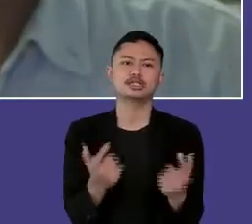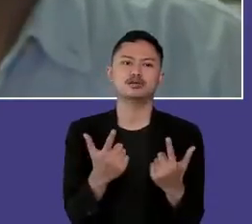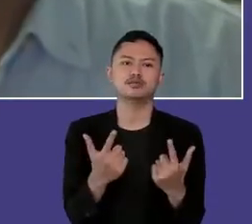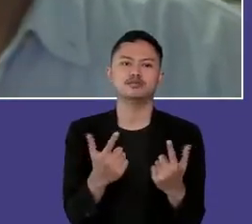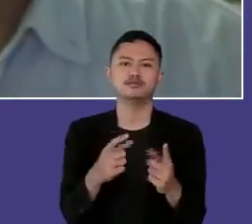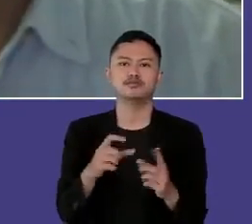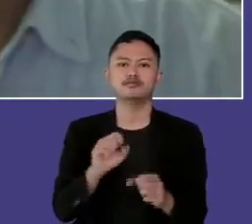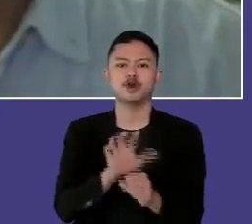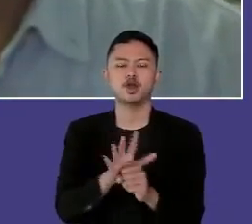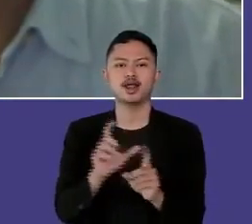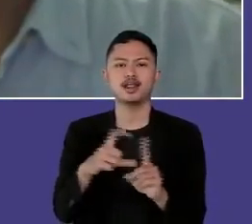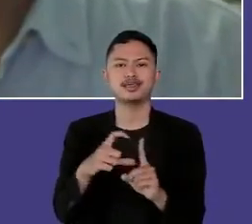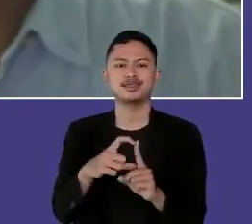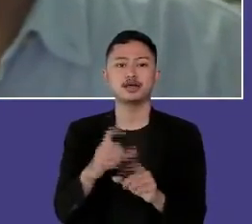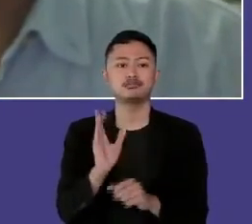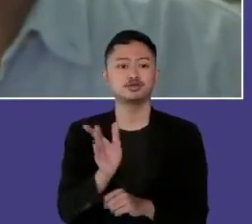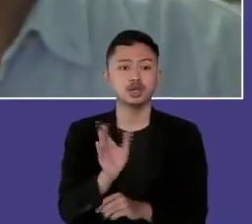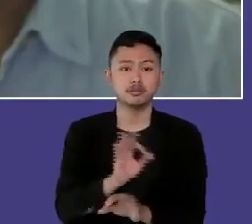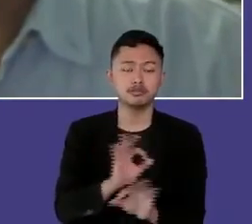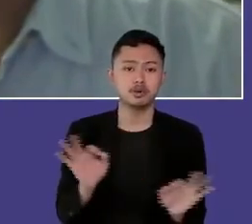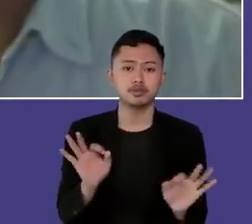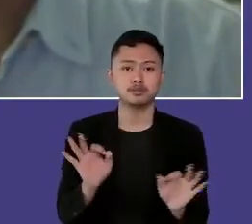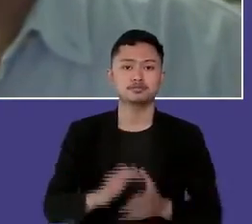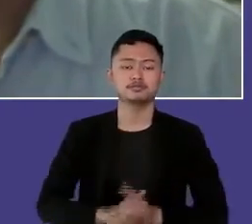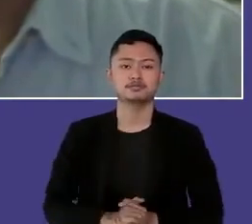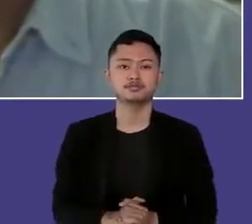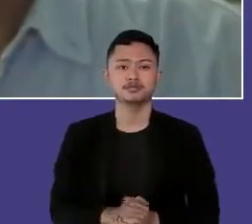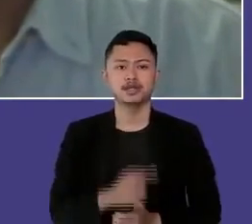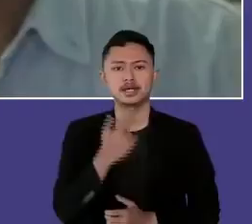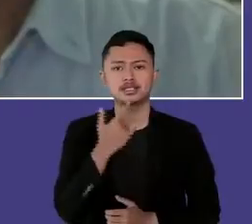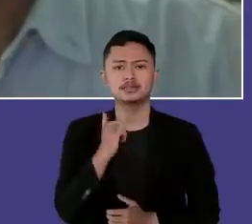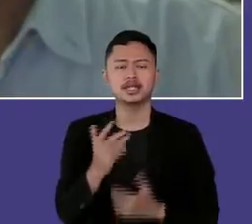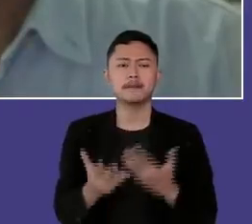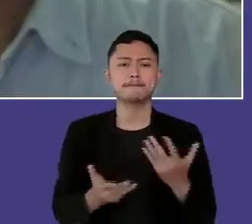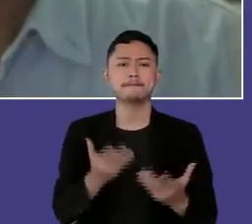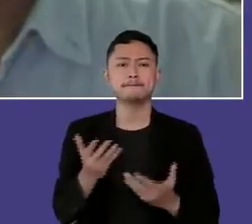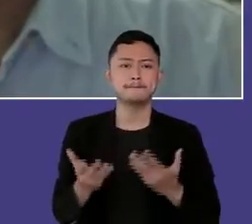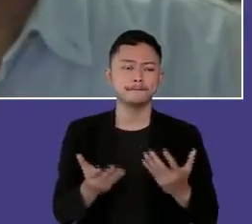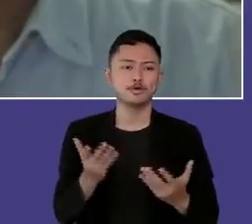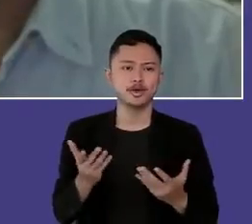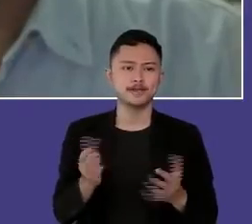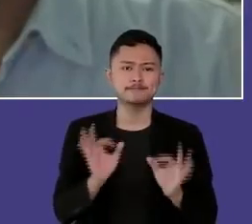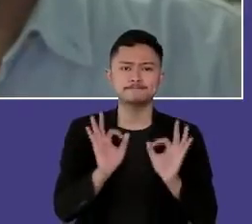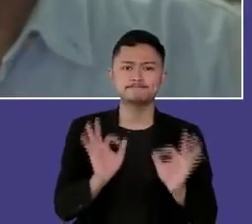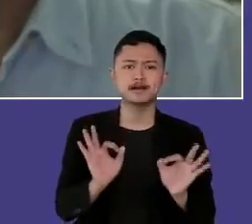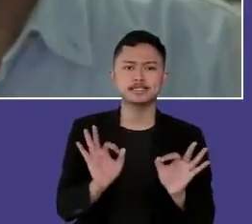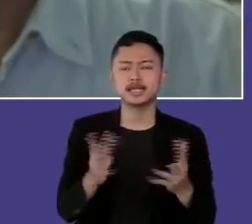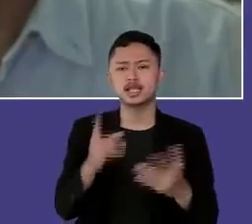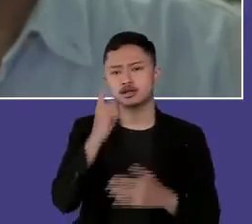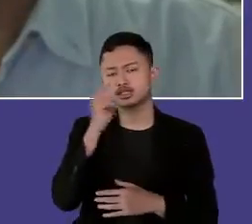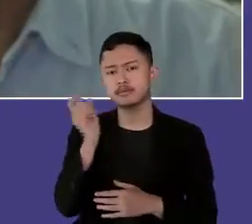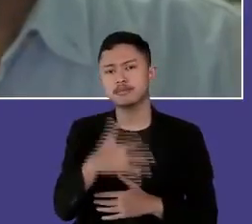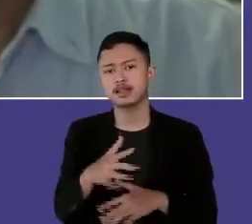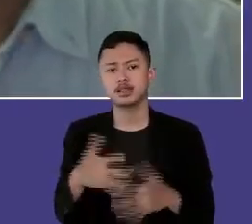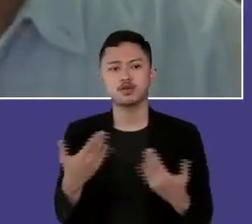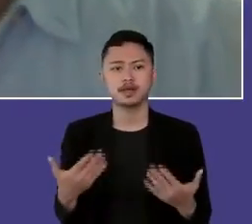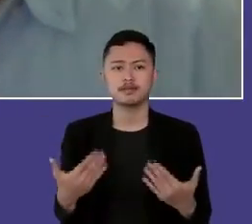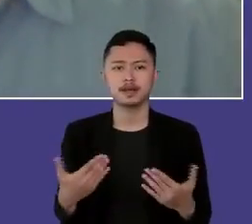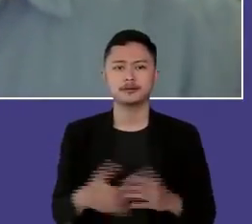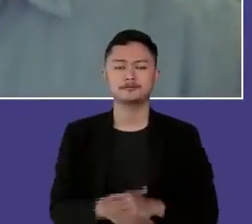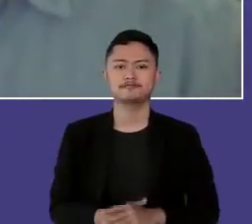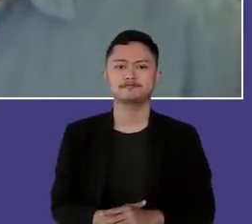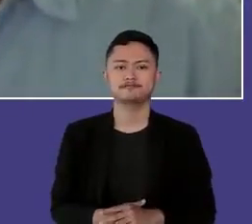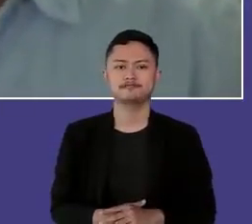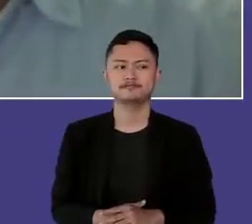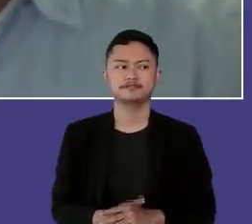varian Delta ataupun mutasi virus lainnya enggak dogor sehingga lebih tepat lebih cepat seperti itu Prof